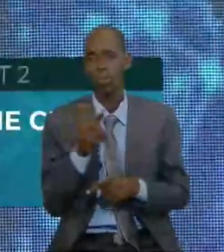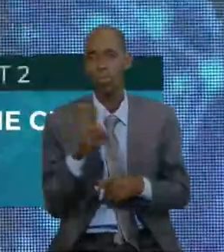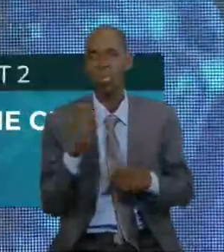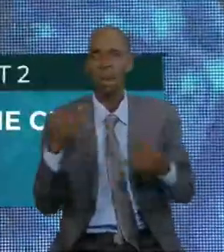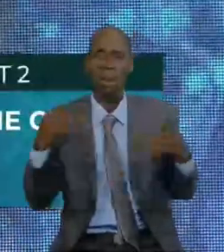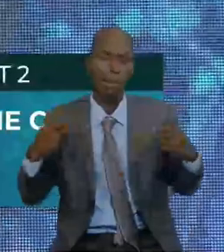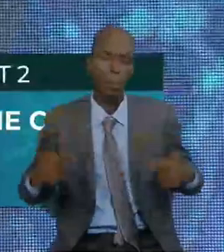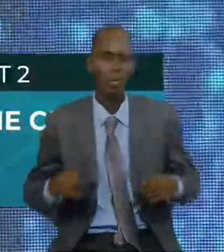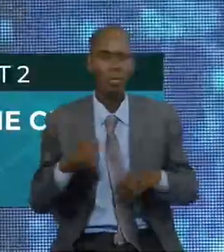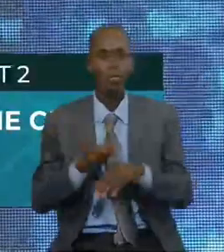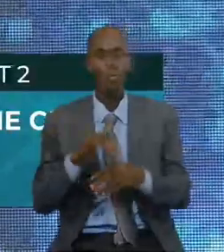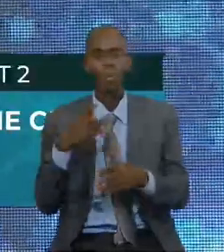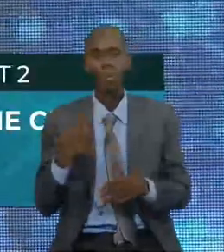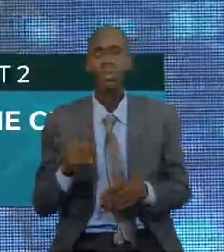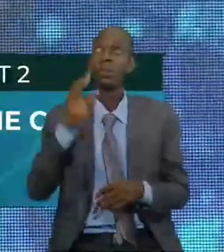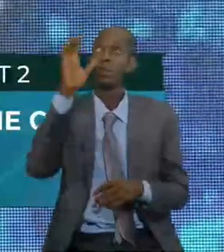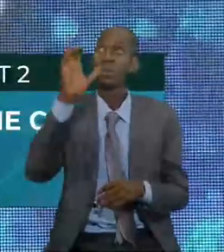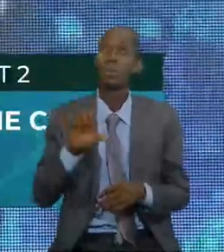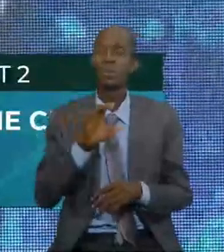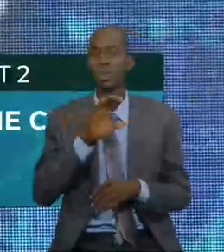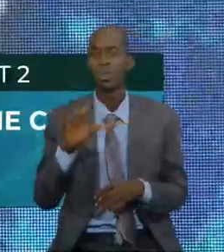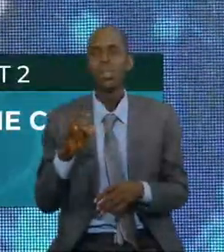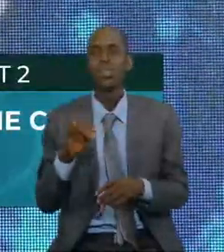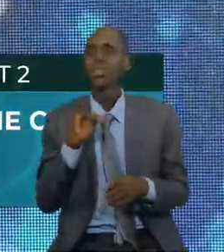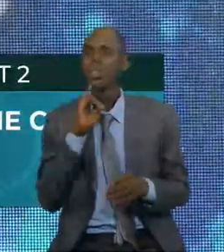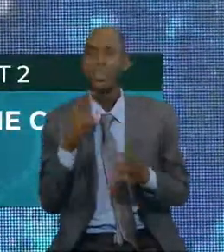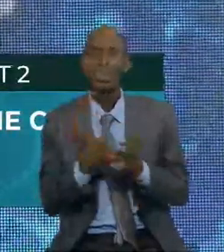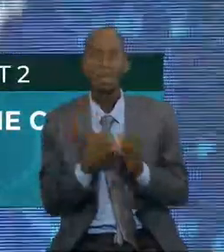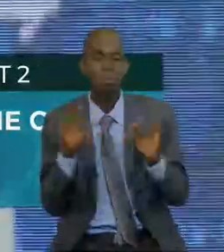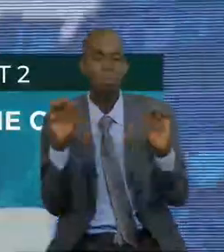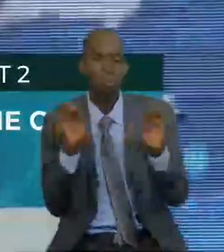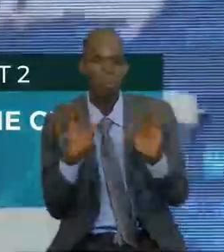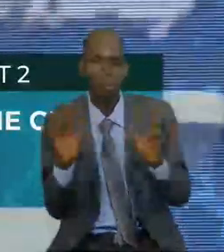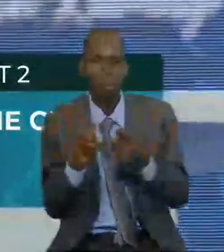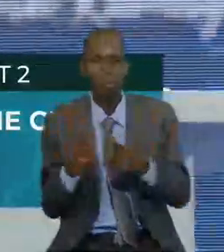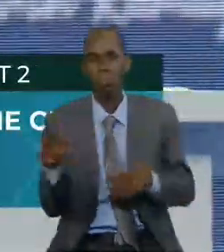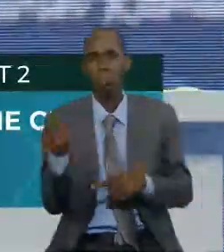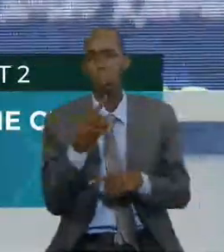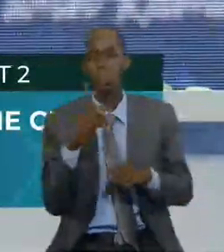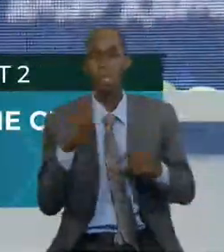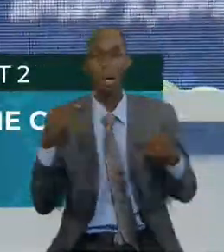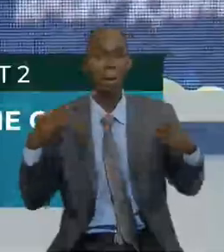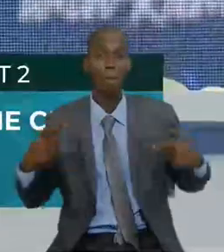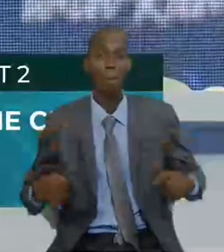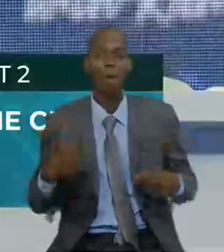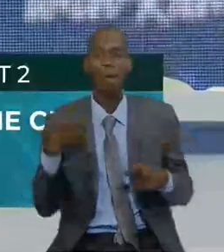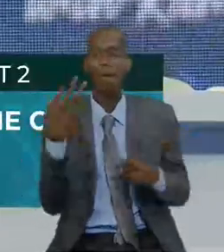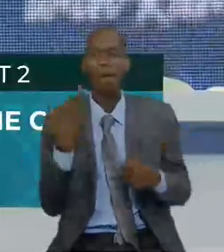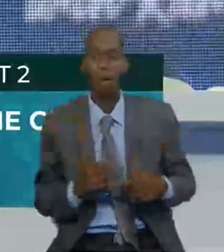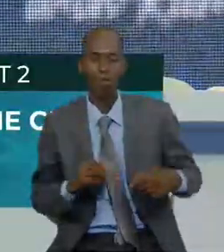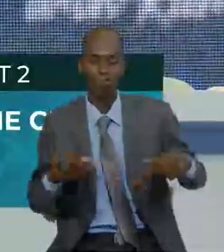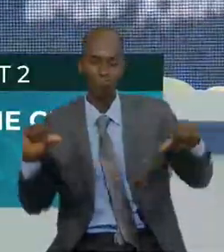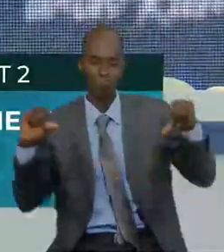la douleur sur la croix cela n'est-il rien pour vous la